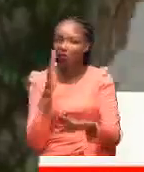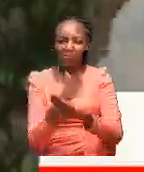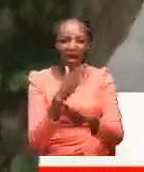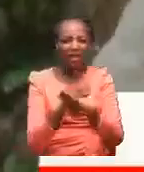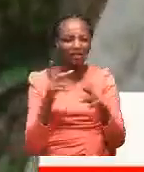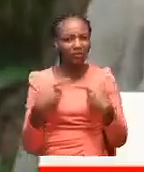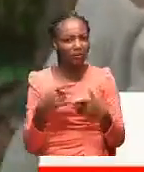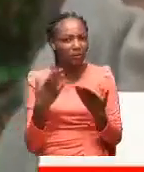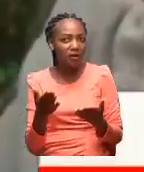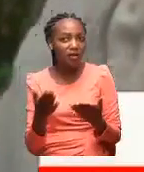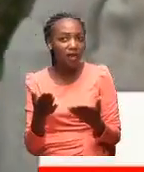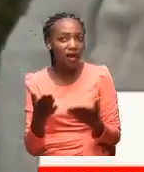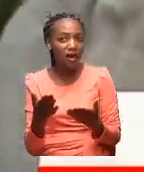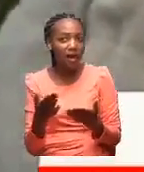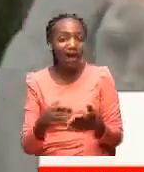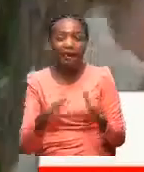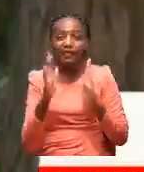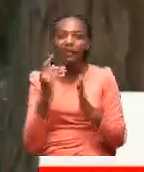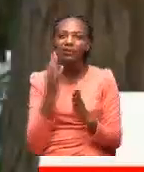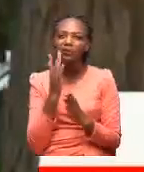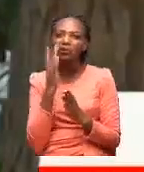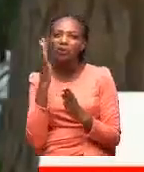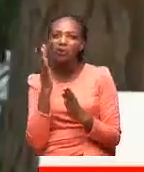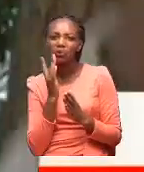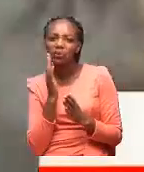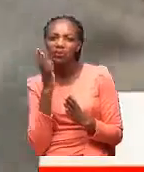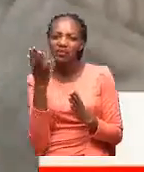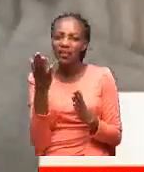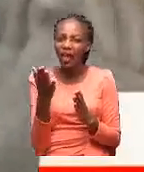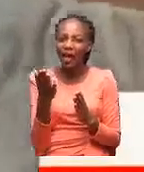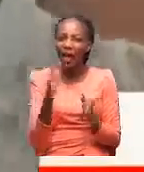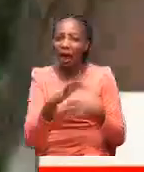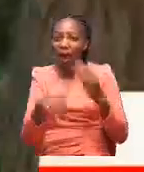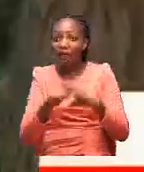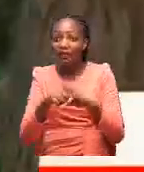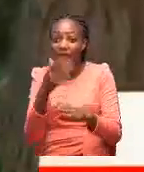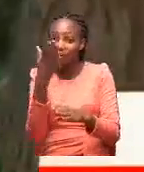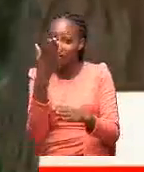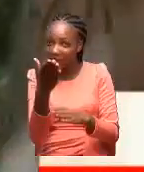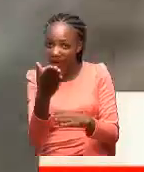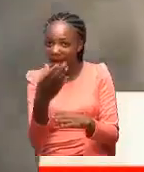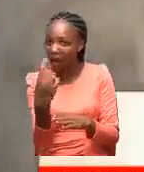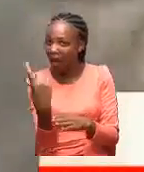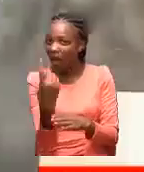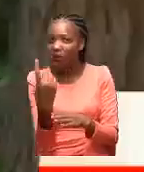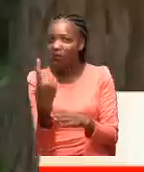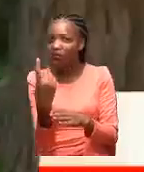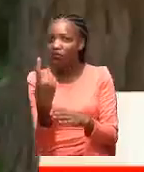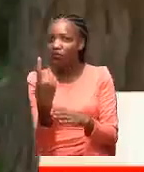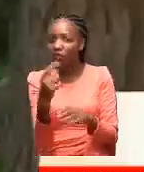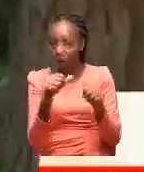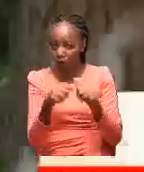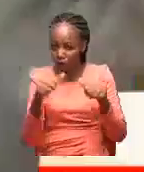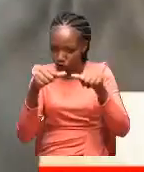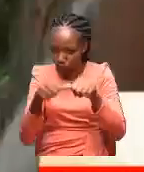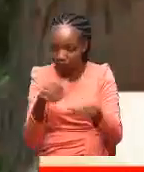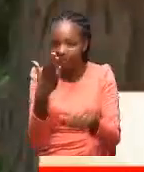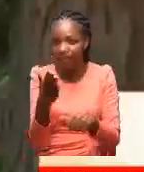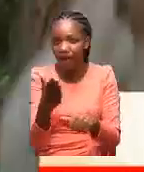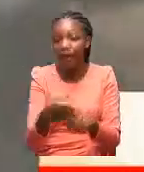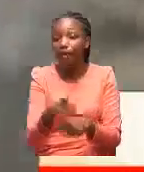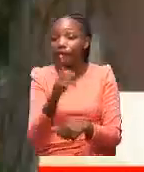Huyu mtu amepiga piga kelele miaka nenda miaka rudi, bado hako pale pale na atakuwa tu pale pale. Sasa